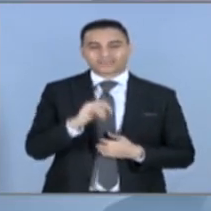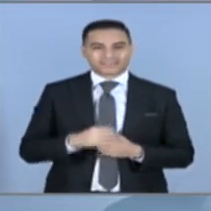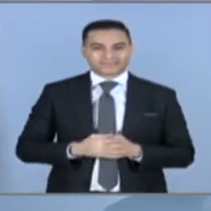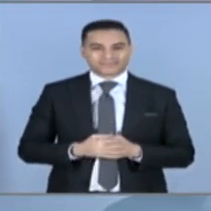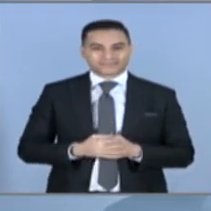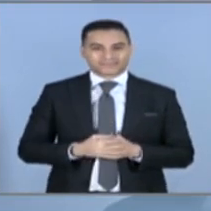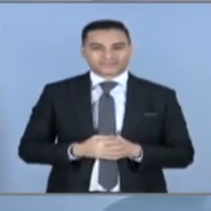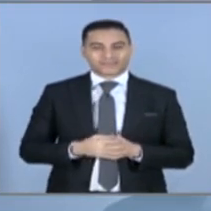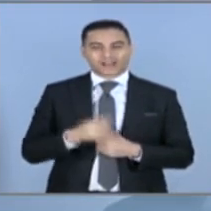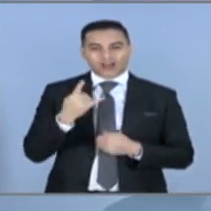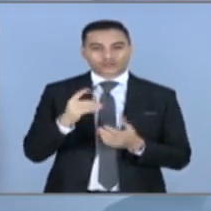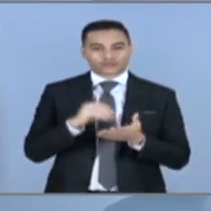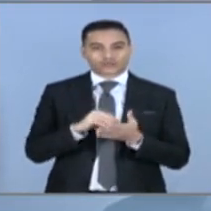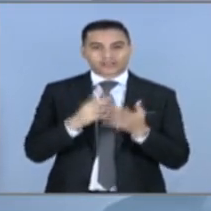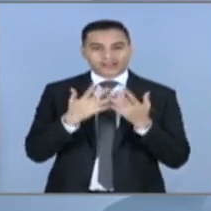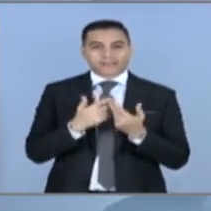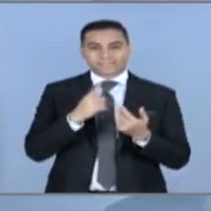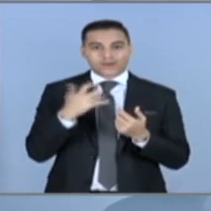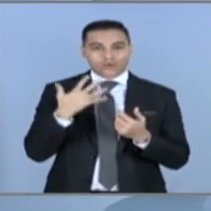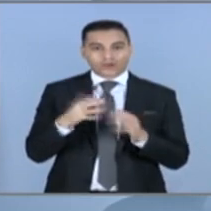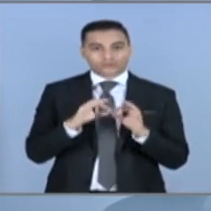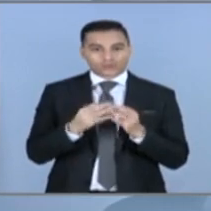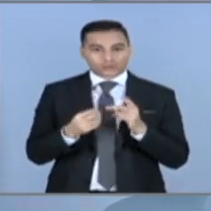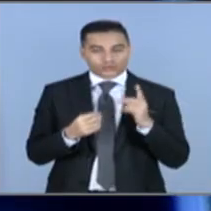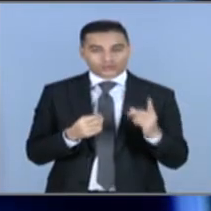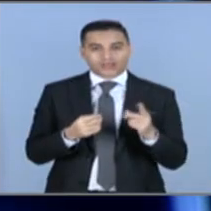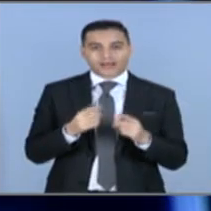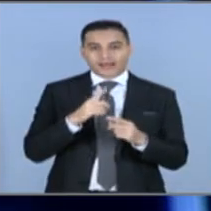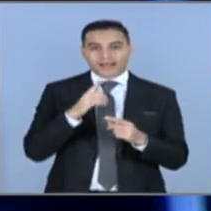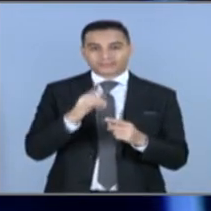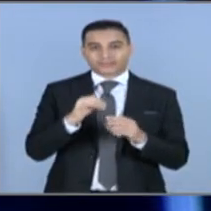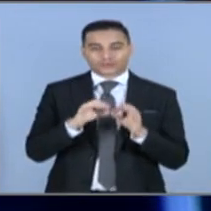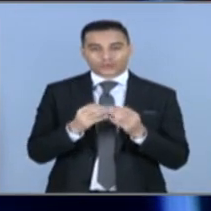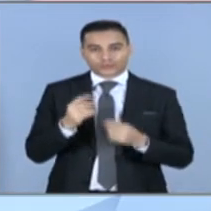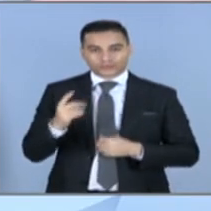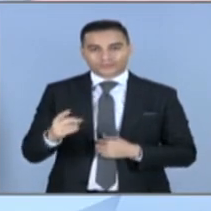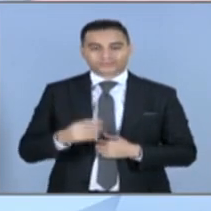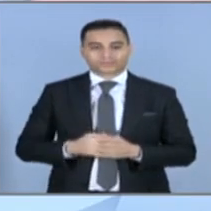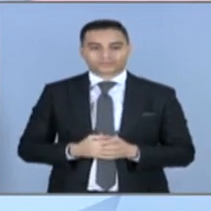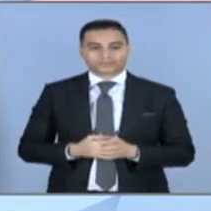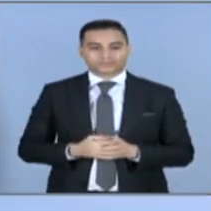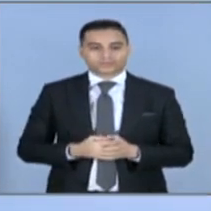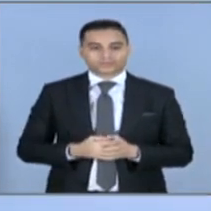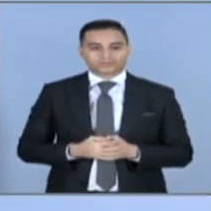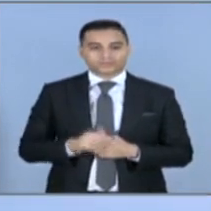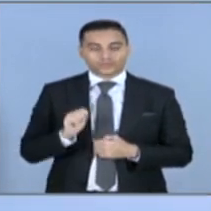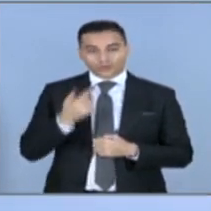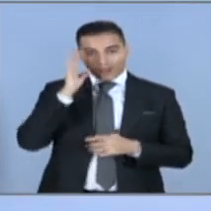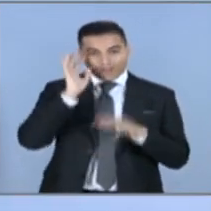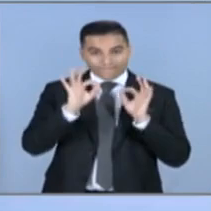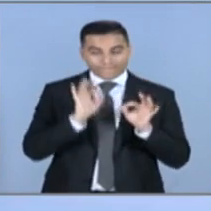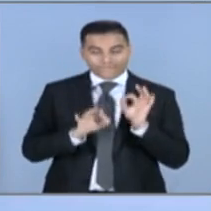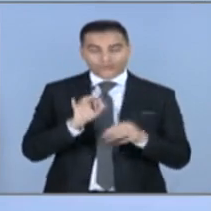1856. 10 نقط. 105 عائلة مسيحة، 50 عائلة أبو ضيف. سرعة